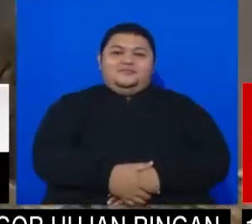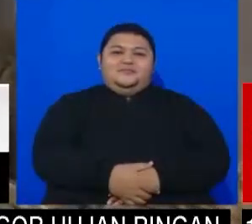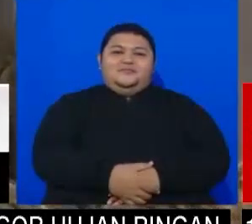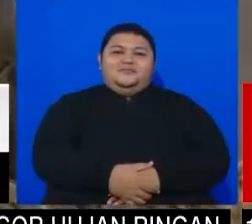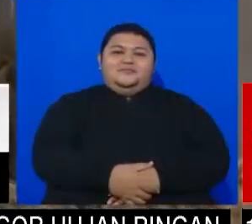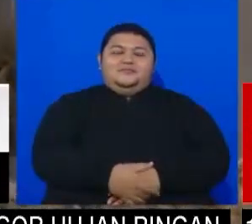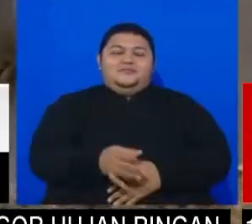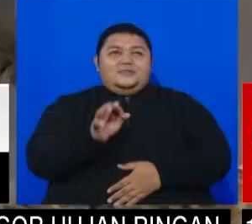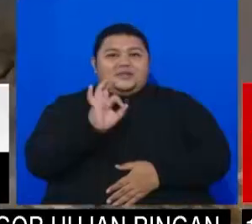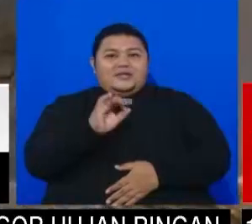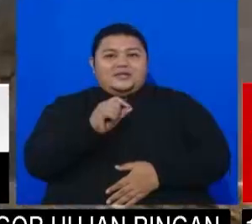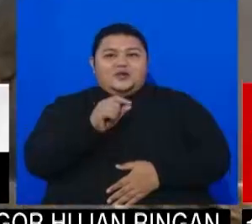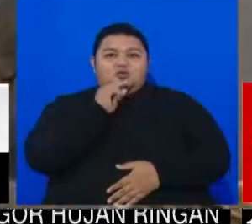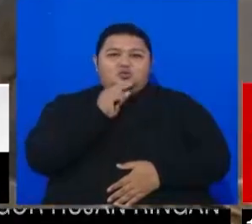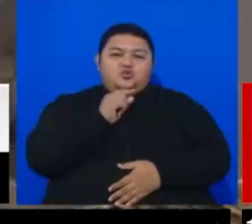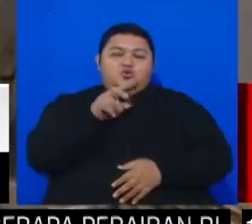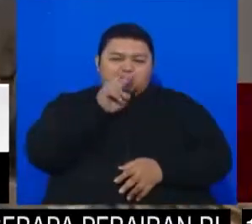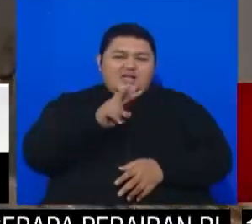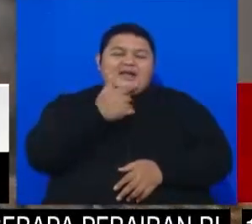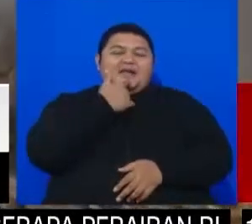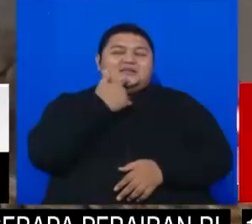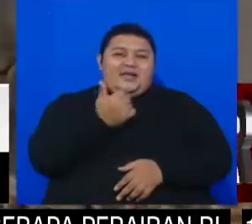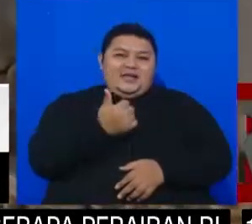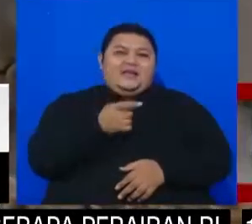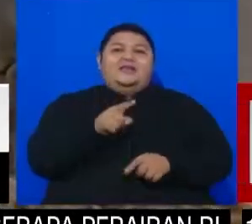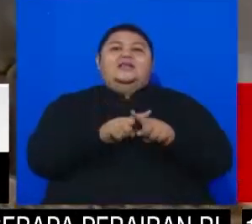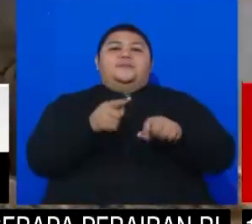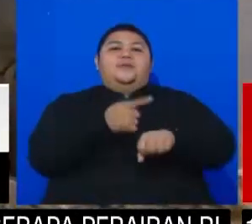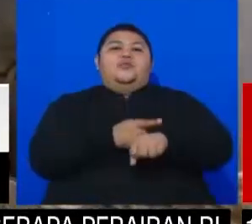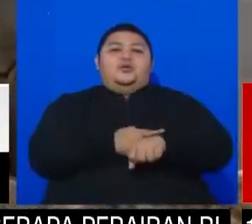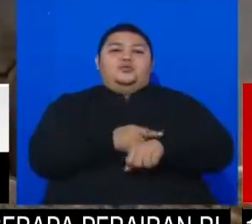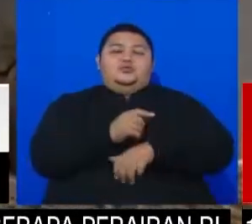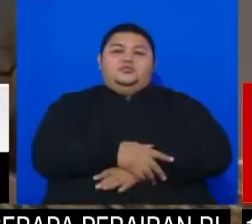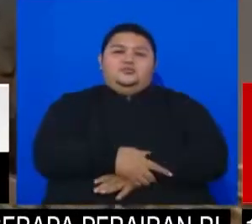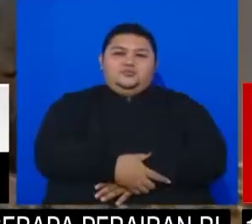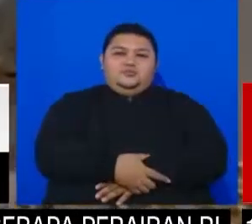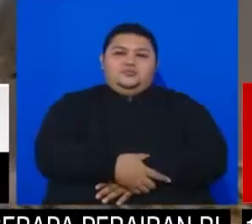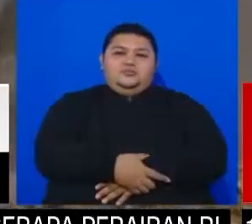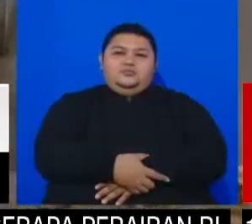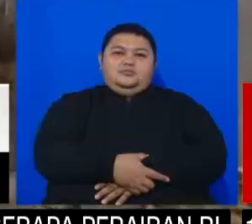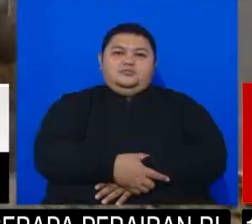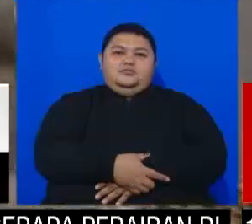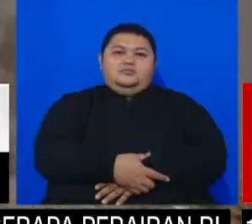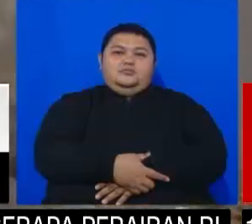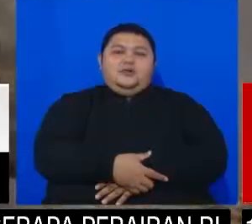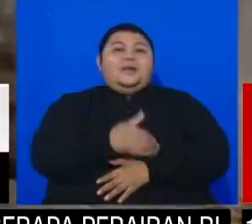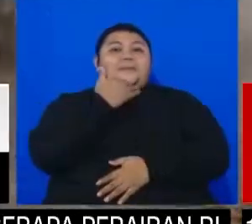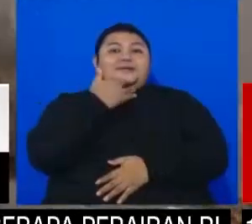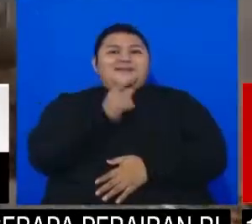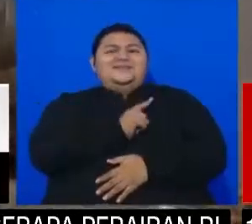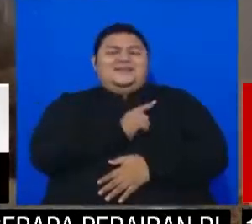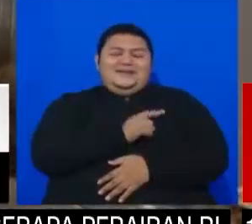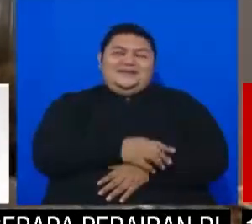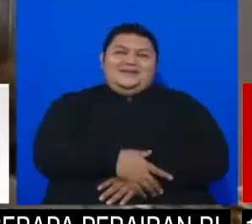berburu rasa, tapi juga berburu waktu ya, Bu ya? Iya. Oke, waduh hebat sih, Bu. Untung ada saya dibantuin, kalau nggak ada gimana sendiri? Iya. Oke